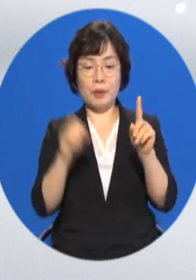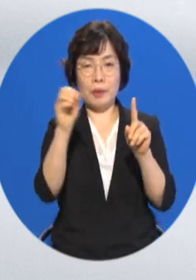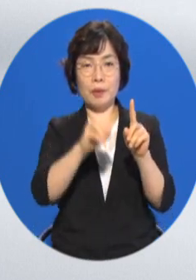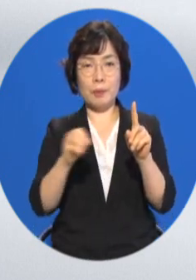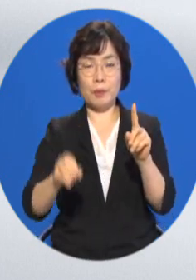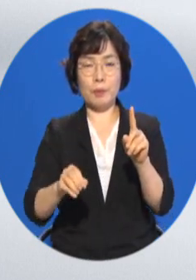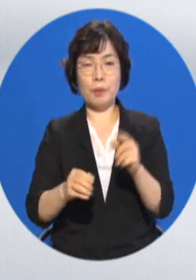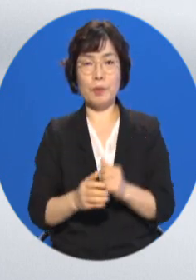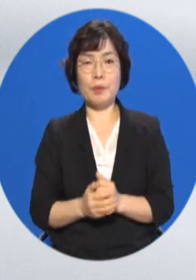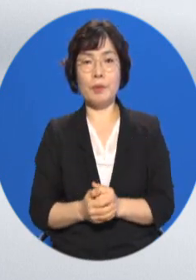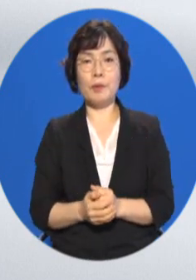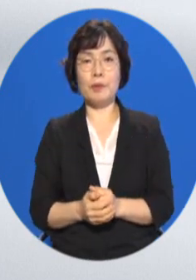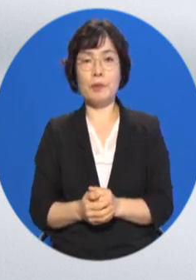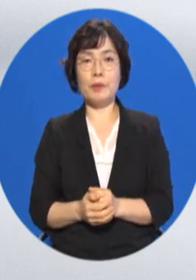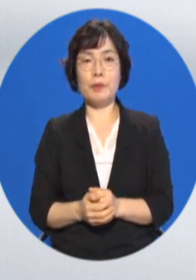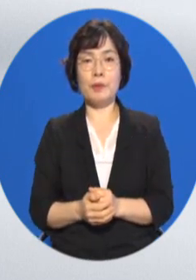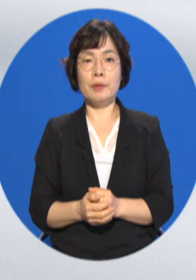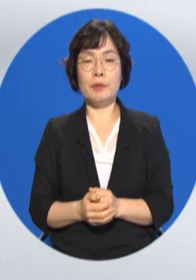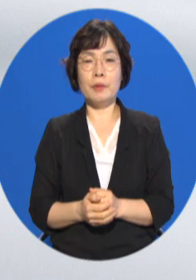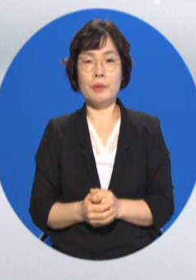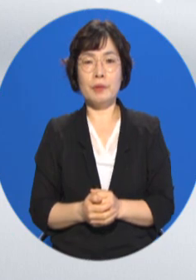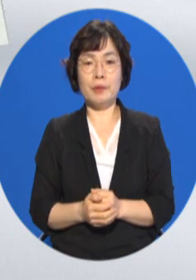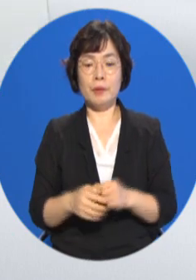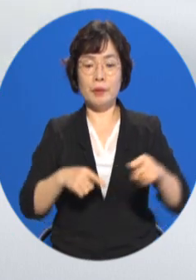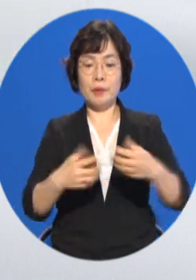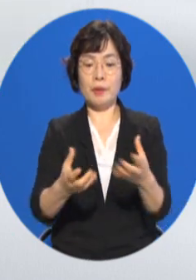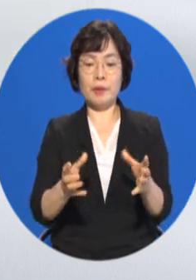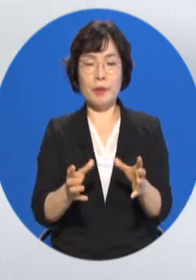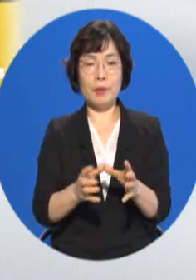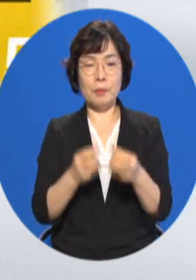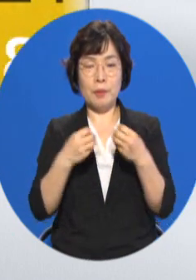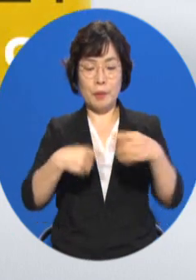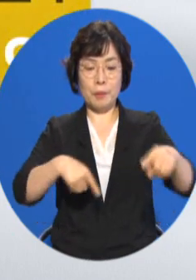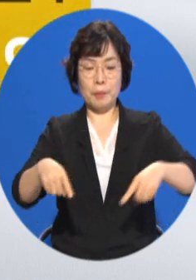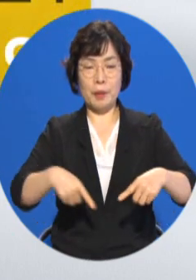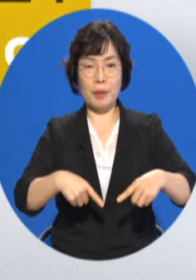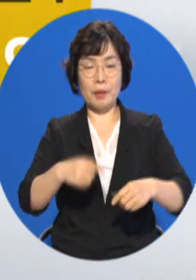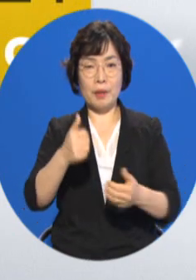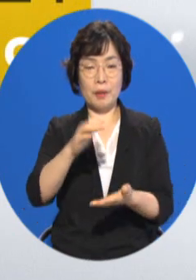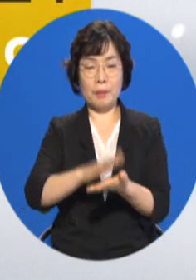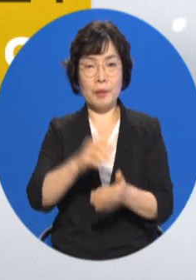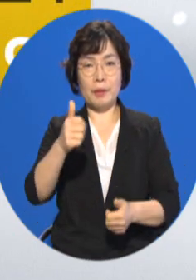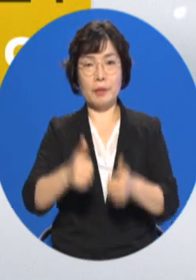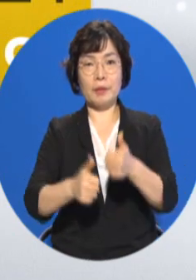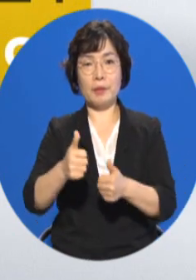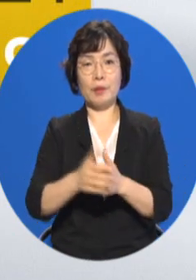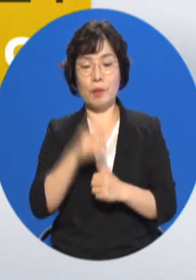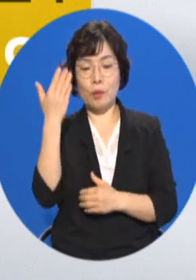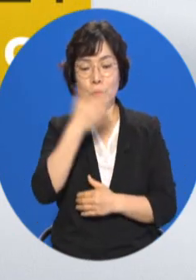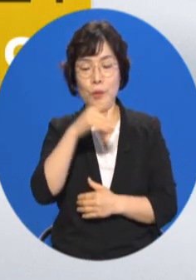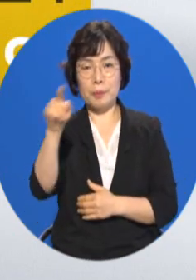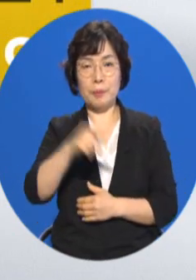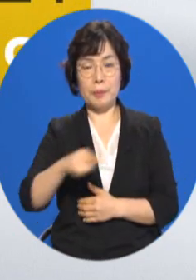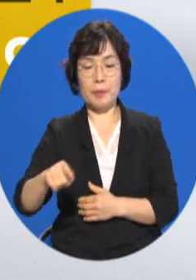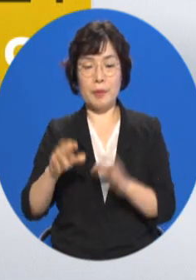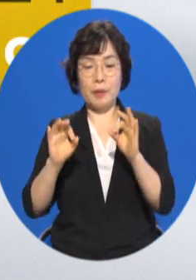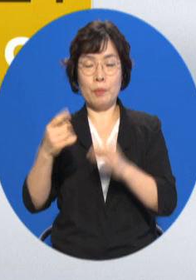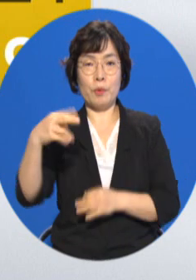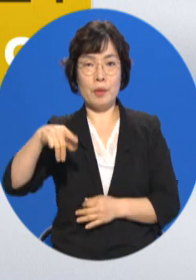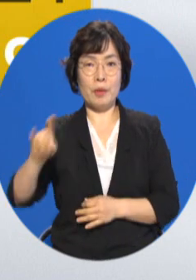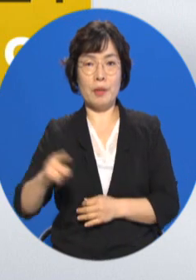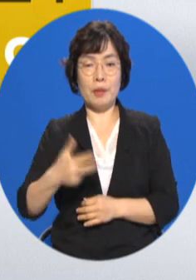1%의 득표율을 보였습니다. 정치 신인들의 각축장이었던 여수 을 선거구에서는 더불어민주당 김혜재